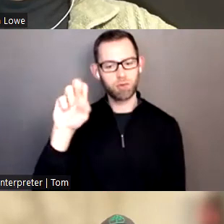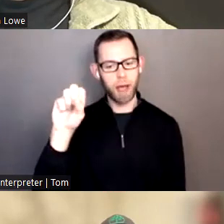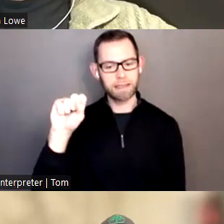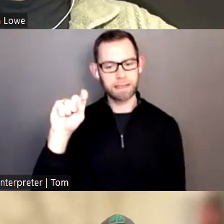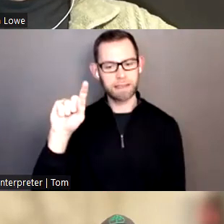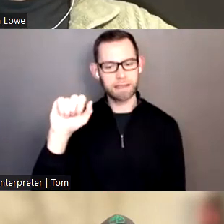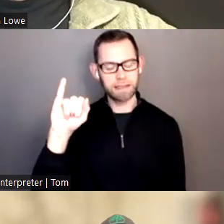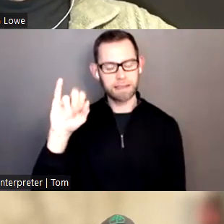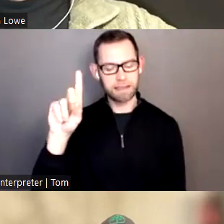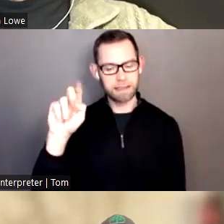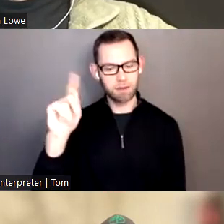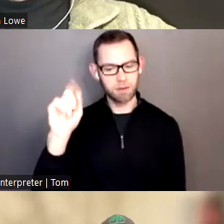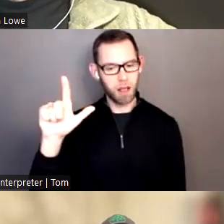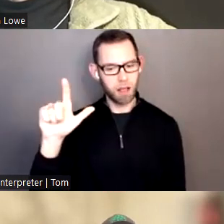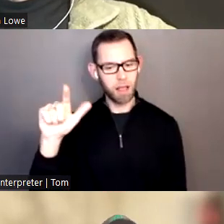yo vivre